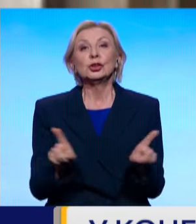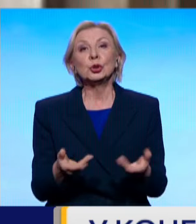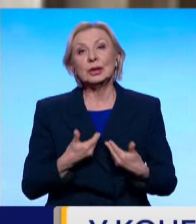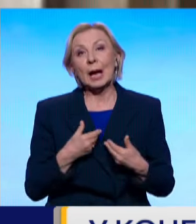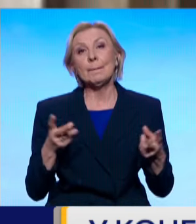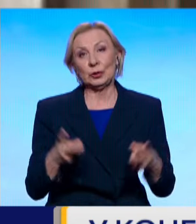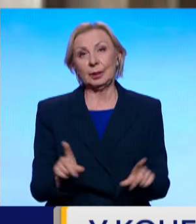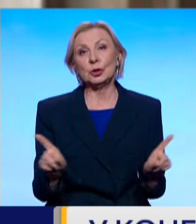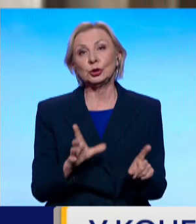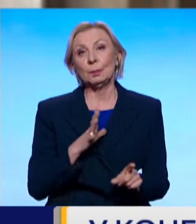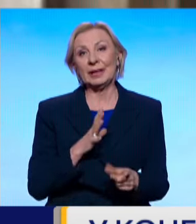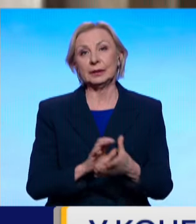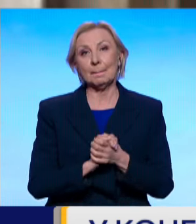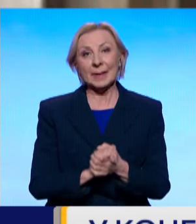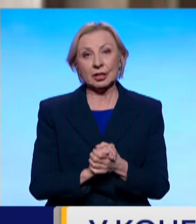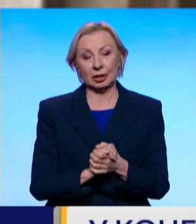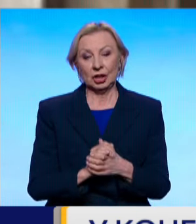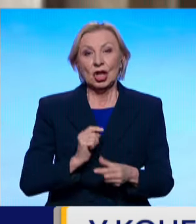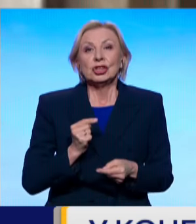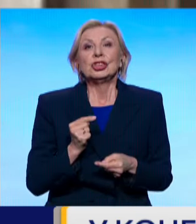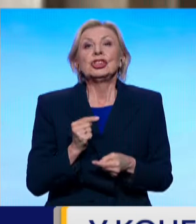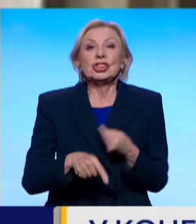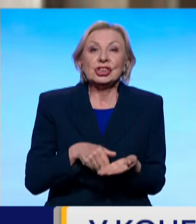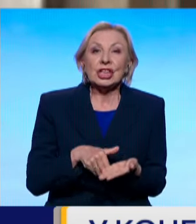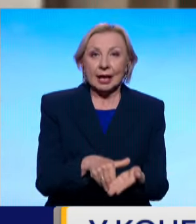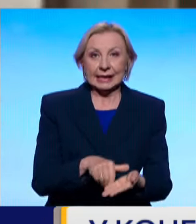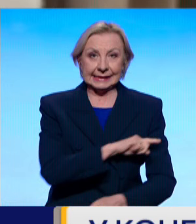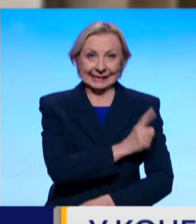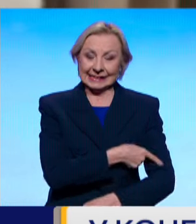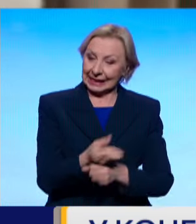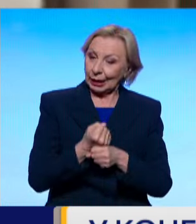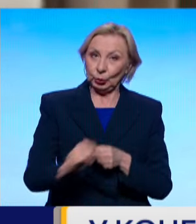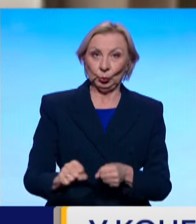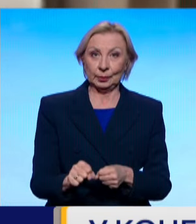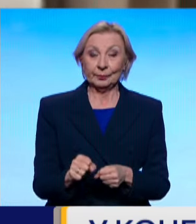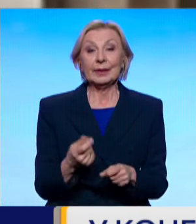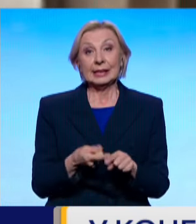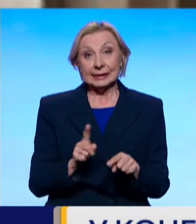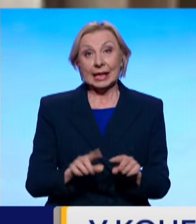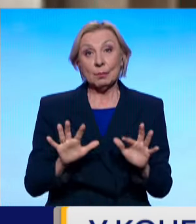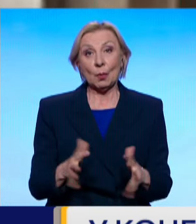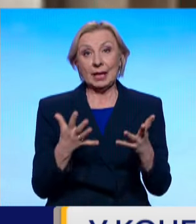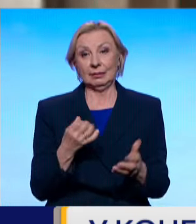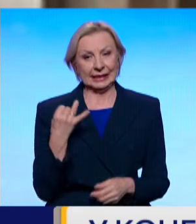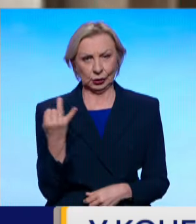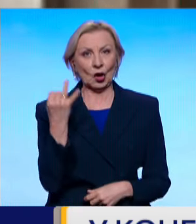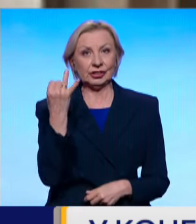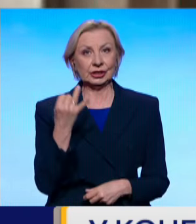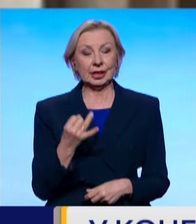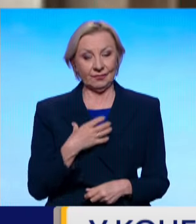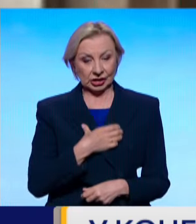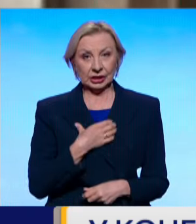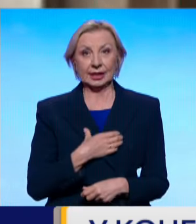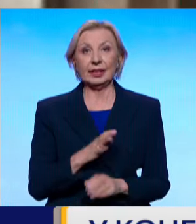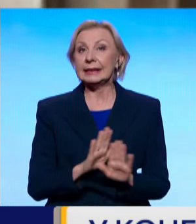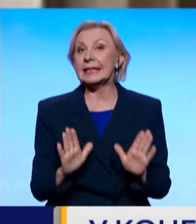нам потрібно, щоб був мир через силу, як республіканці, так і демократи, що це є історичний момент, що зараз цей момент важливий не лише для України,